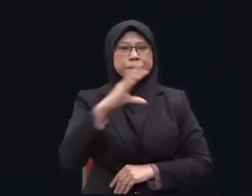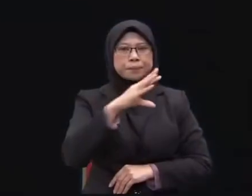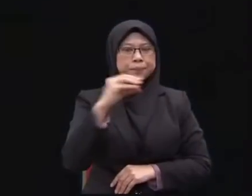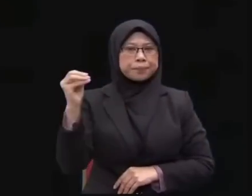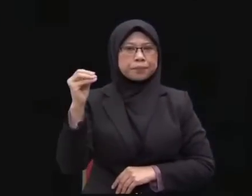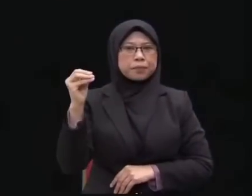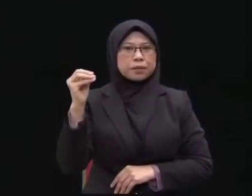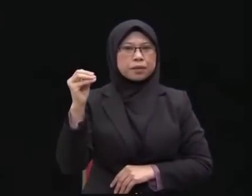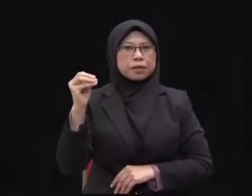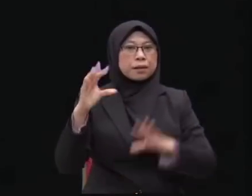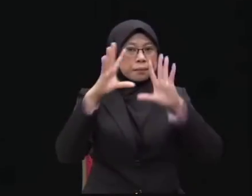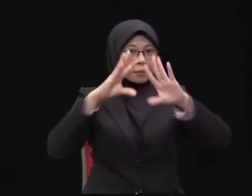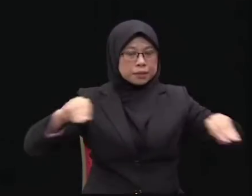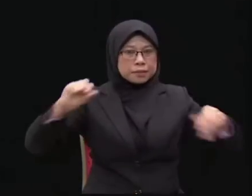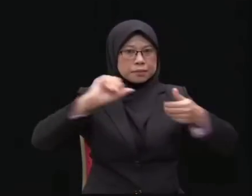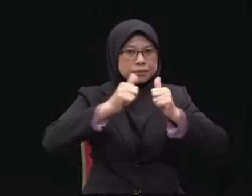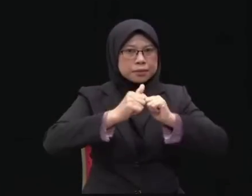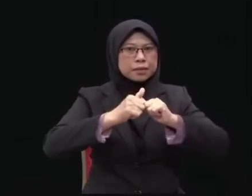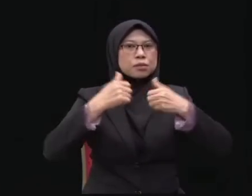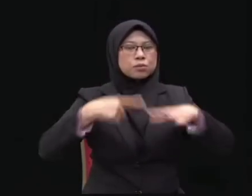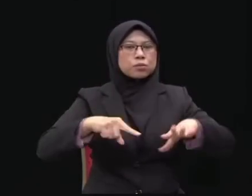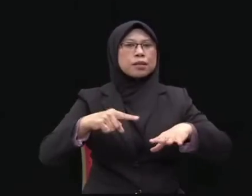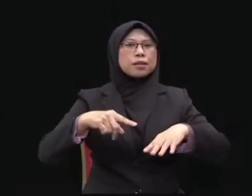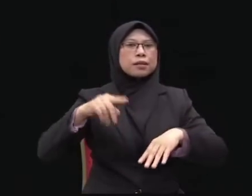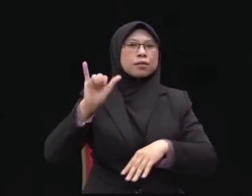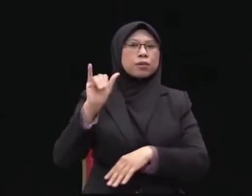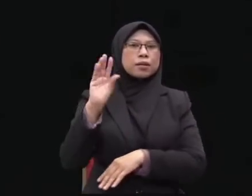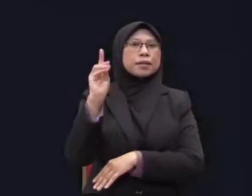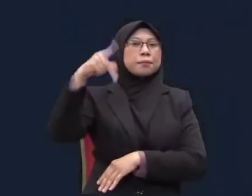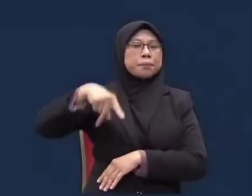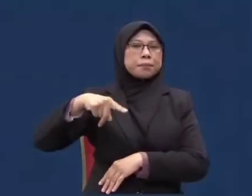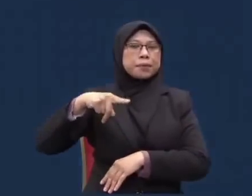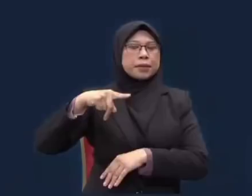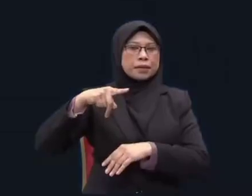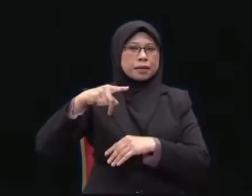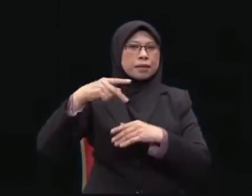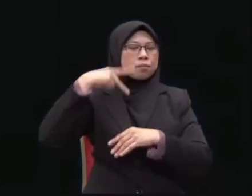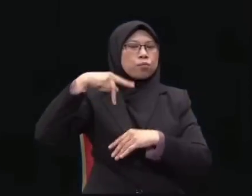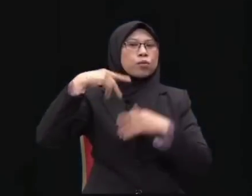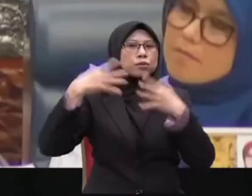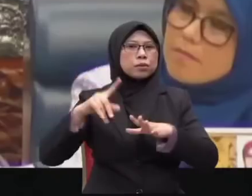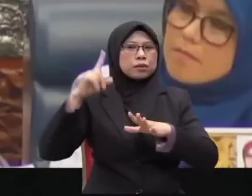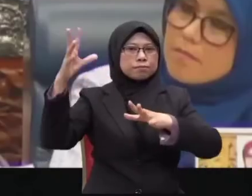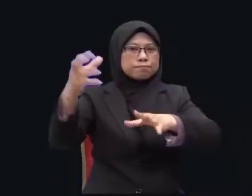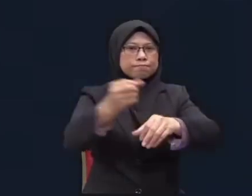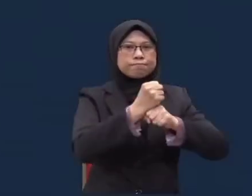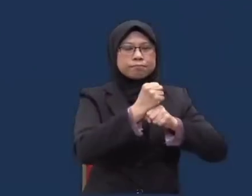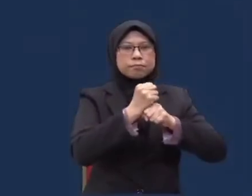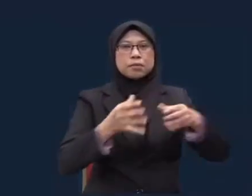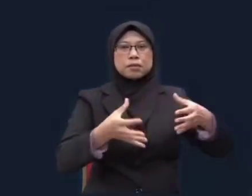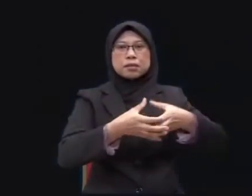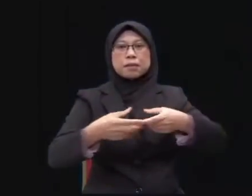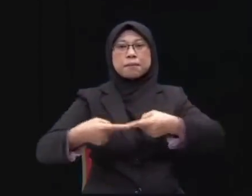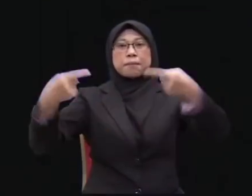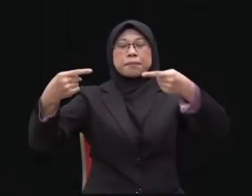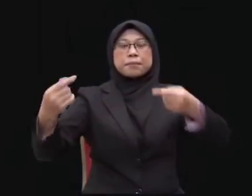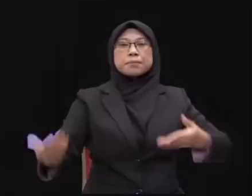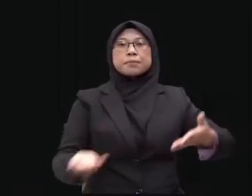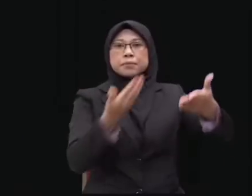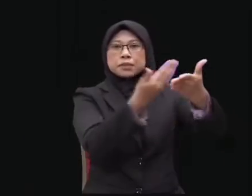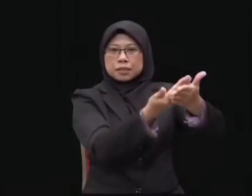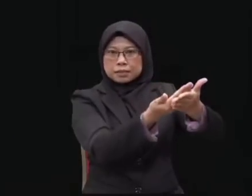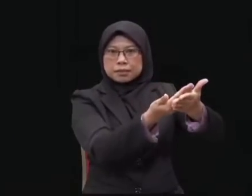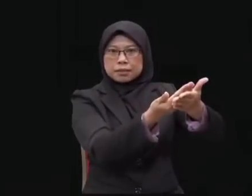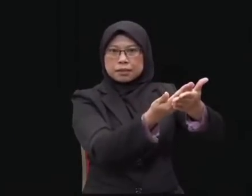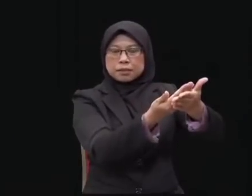kerana tadi dah dibuat ruling oleh Puan Yang di-Pertua, kami mengatakan sebagai solutionnya pembakar mencadangkan supaya